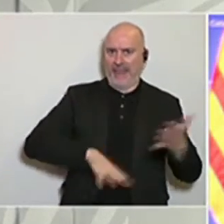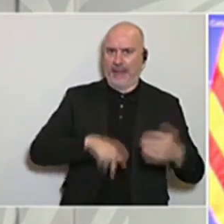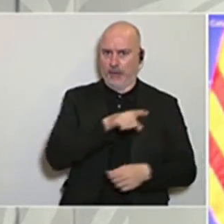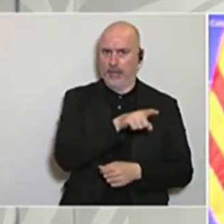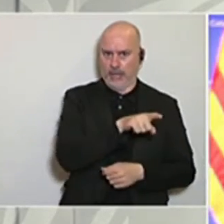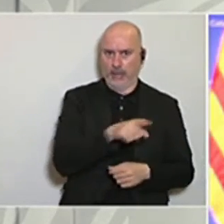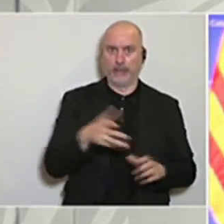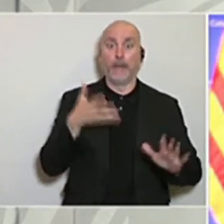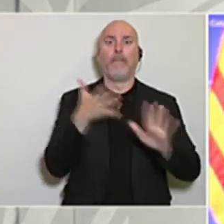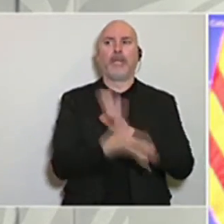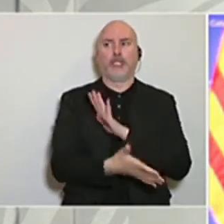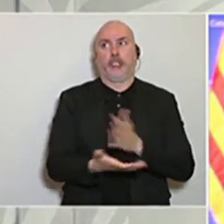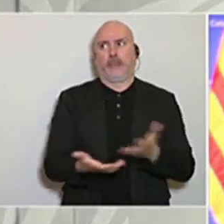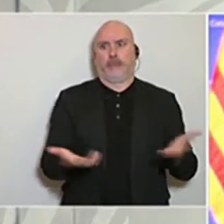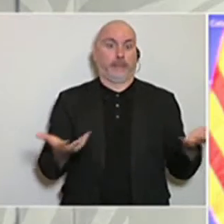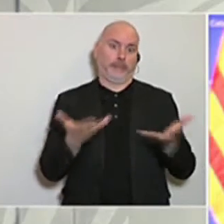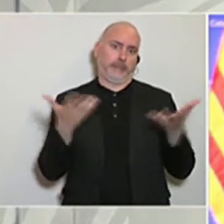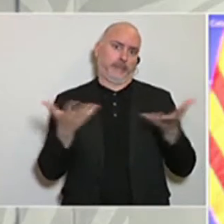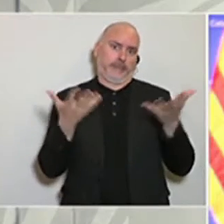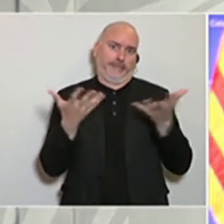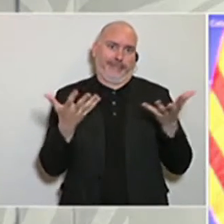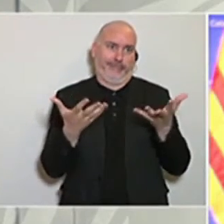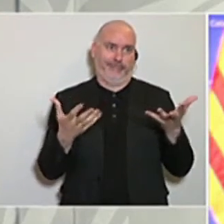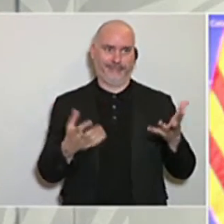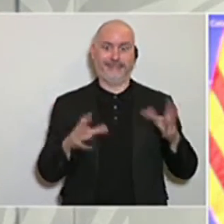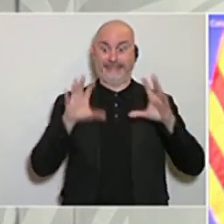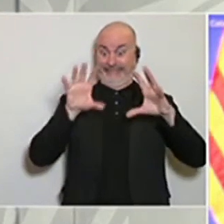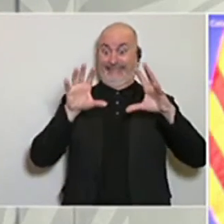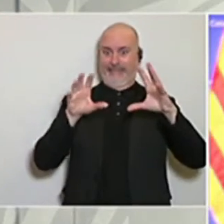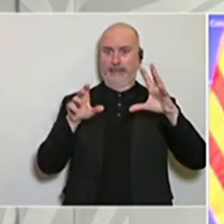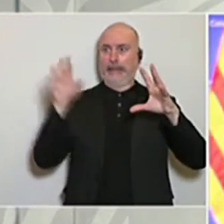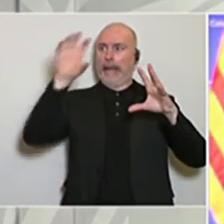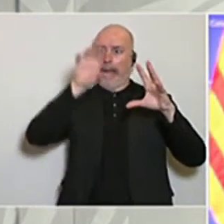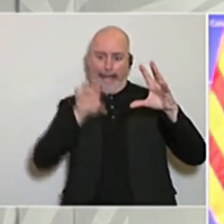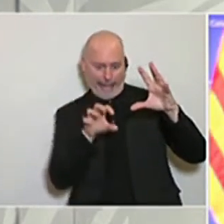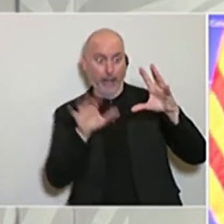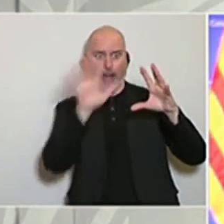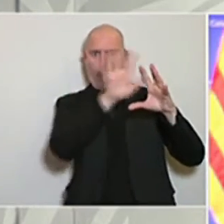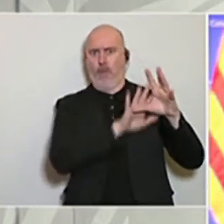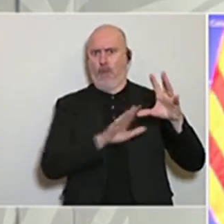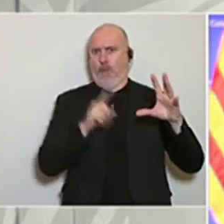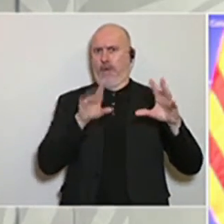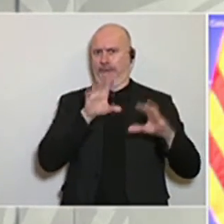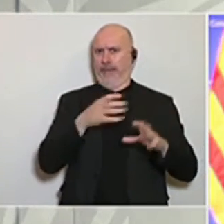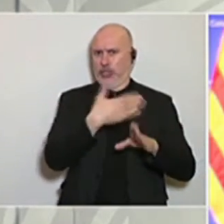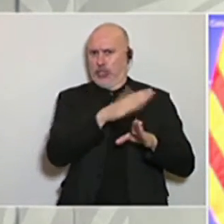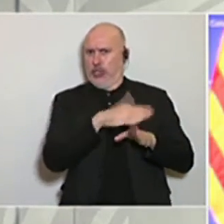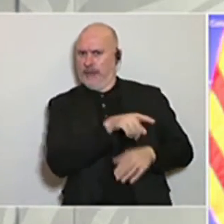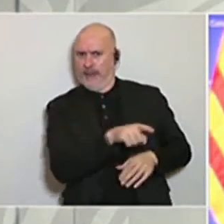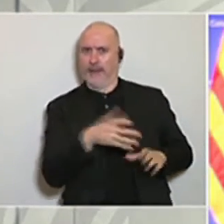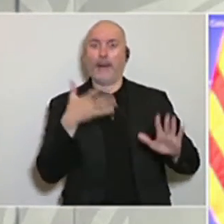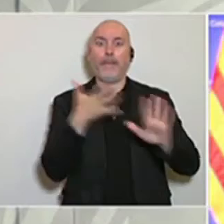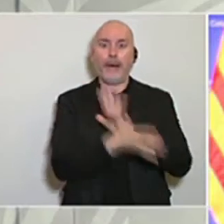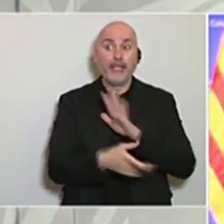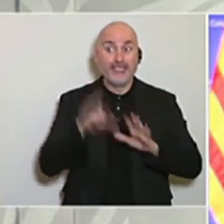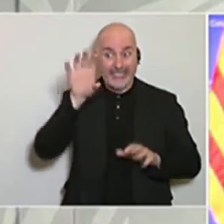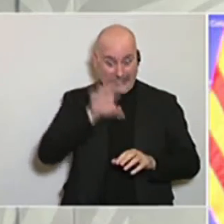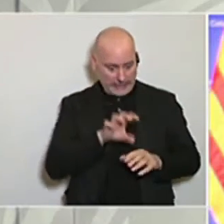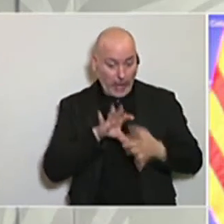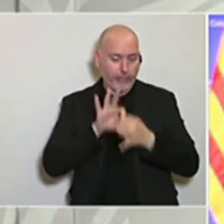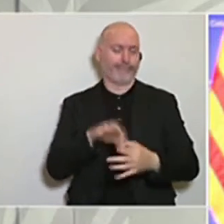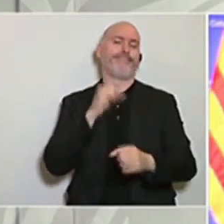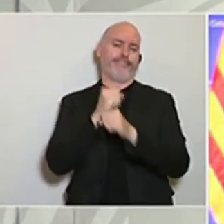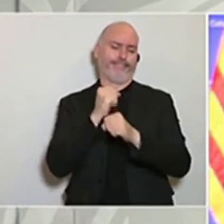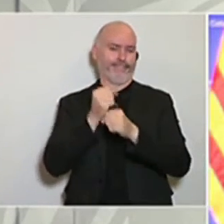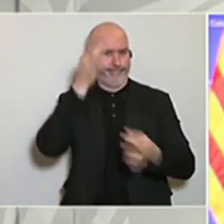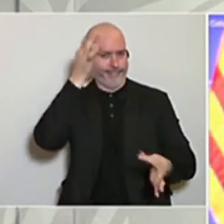aquest sentit, el mapa era molt més ampli i d'aquesta manera, repeteixo, ens permet treballar molt més acotadament